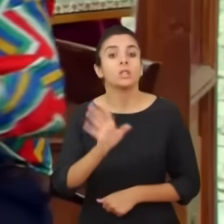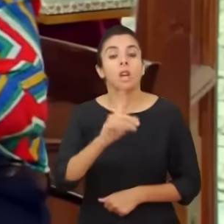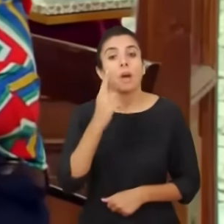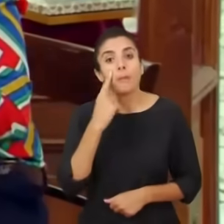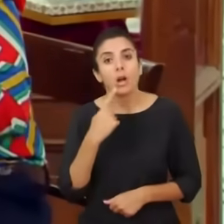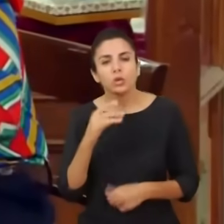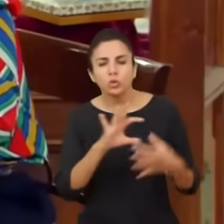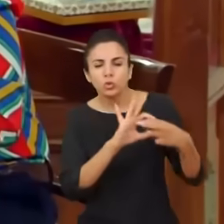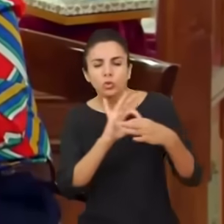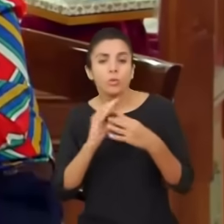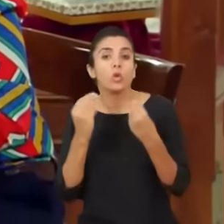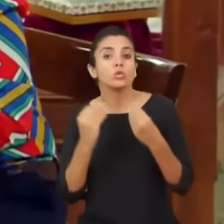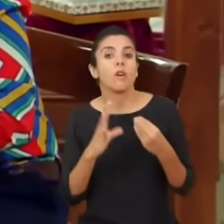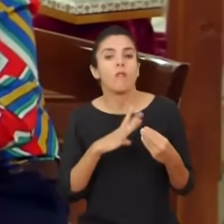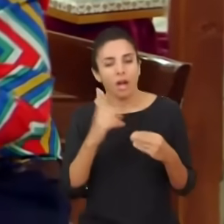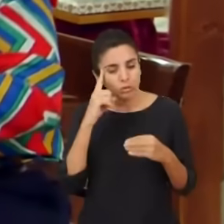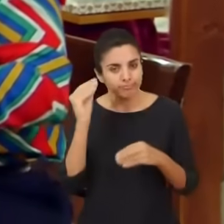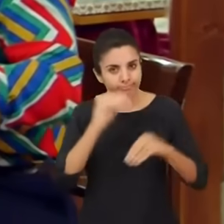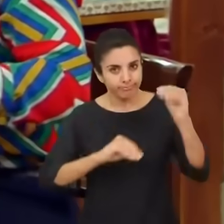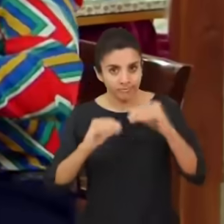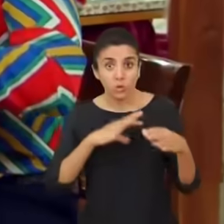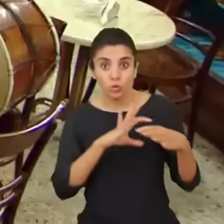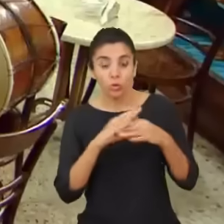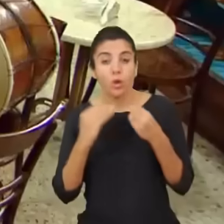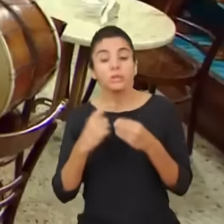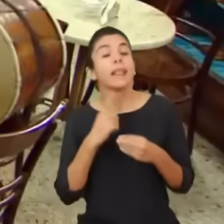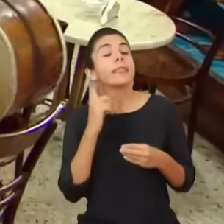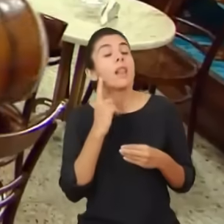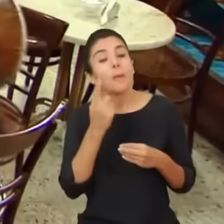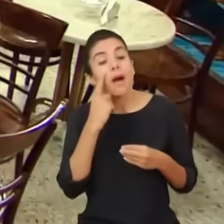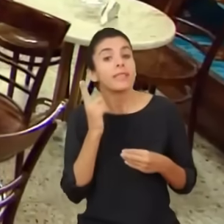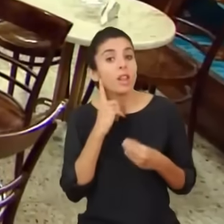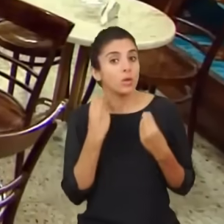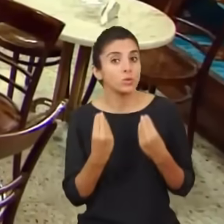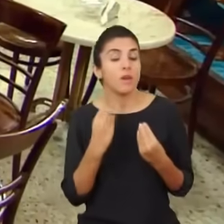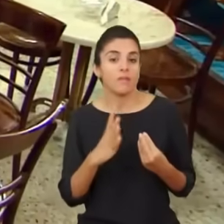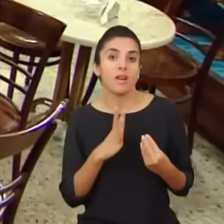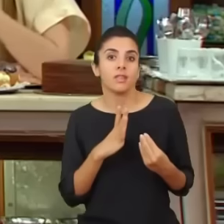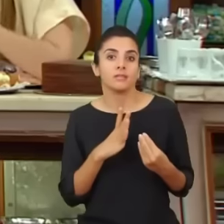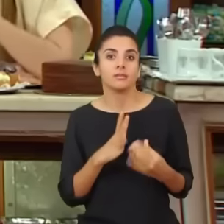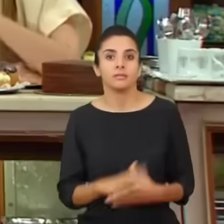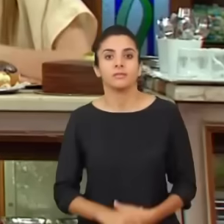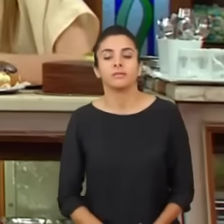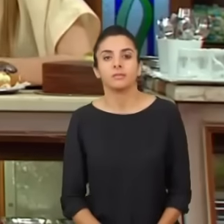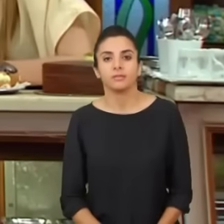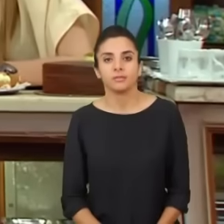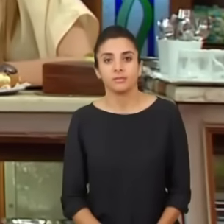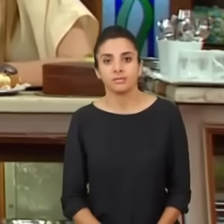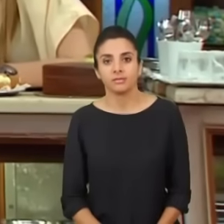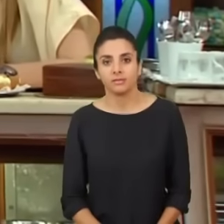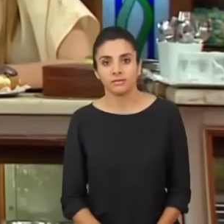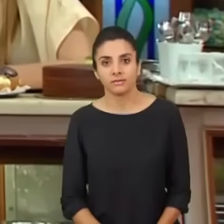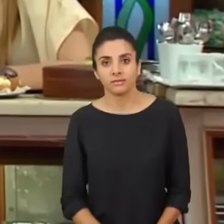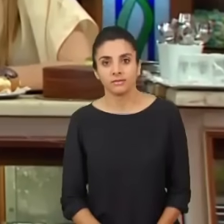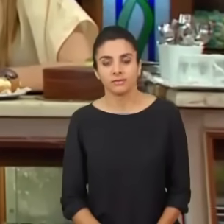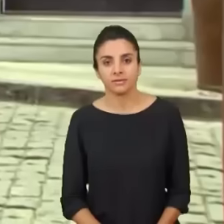harika bir bak. Şunu da şöyle yazayım. Heh, mani yazdım bak, iyi dinle. Masadan kalkıp davulu omzuna